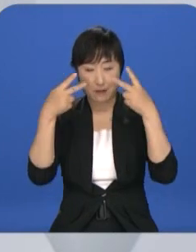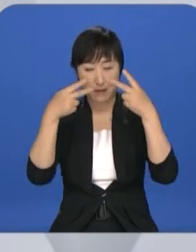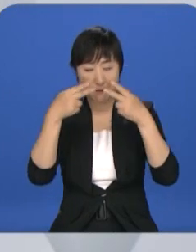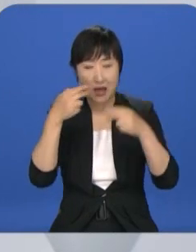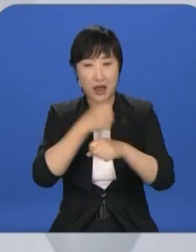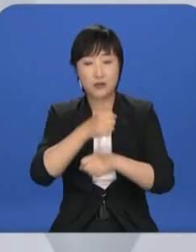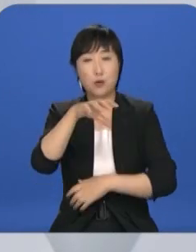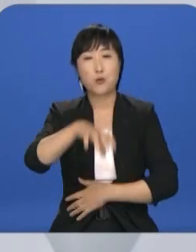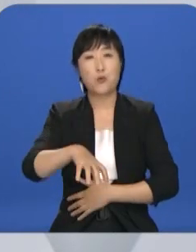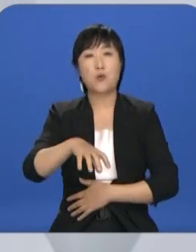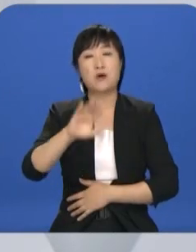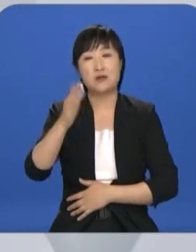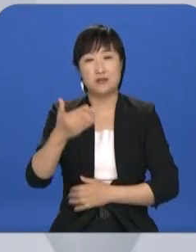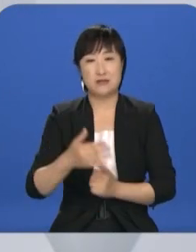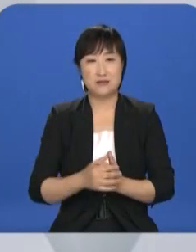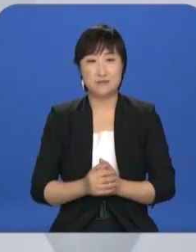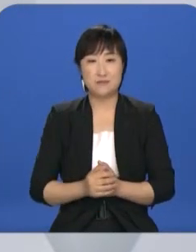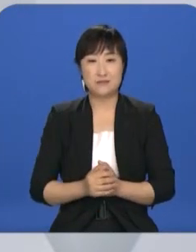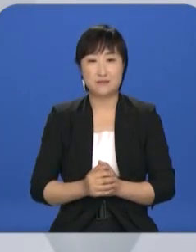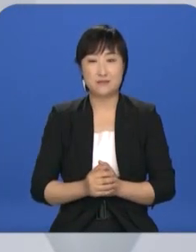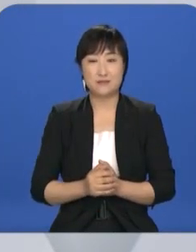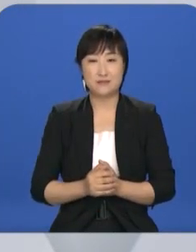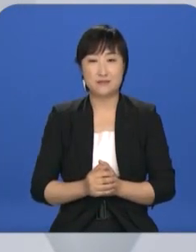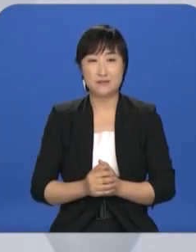있는 그런 동네가 되었습니다.